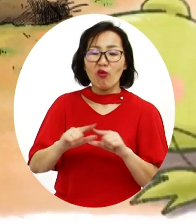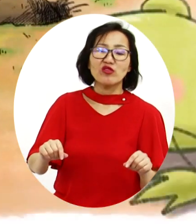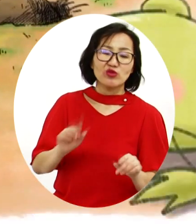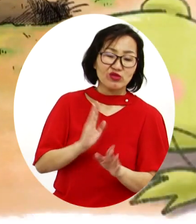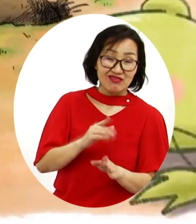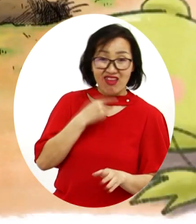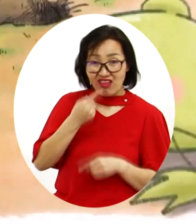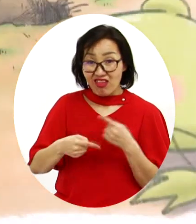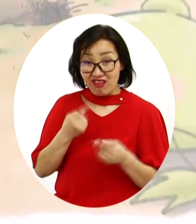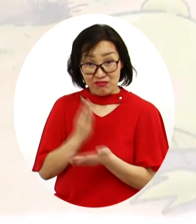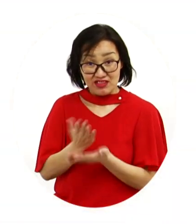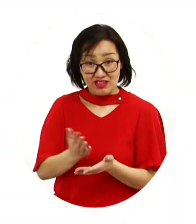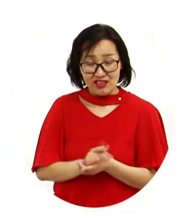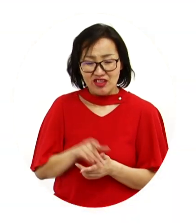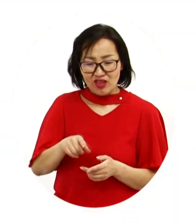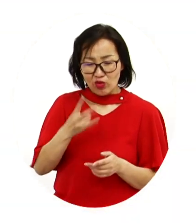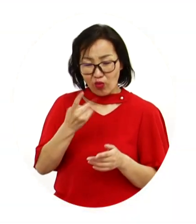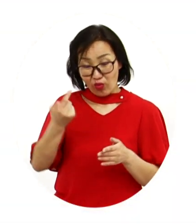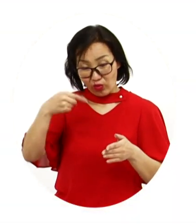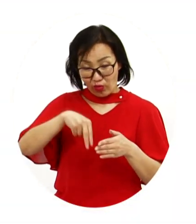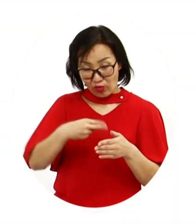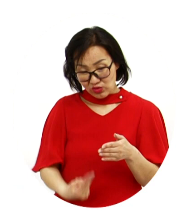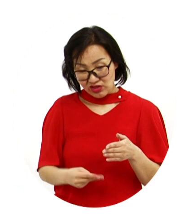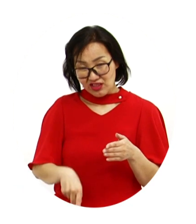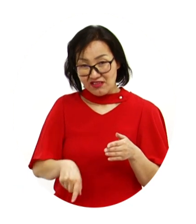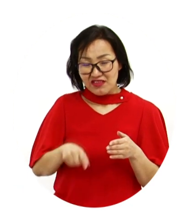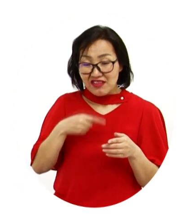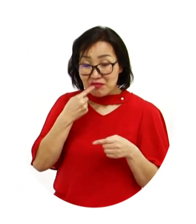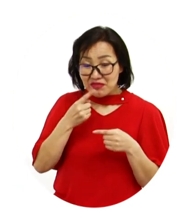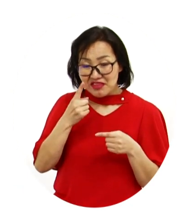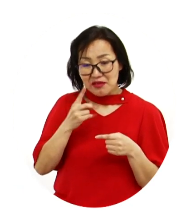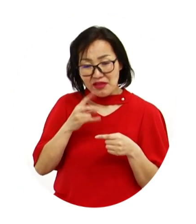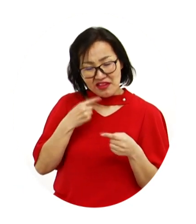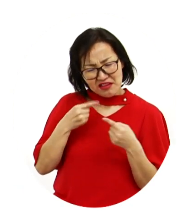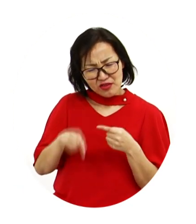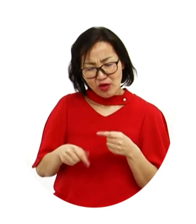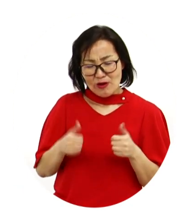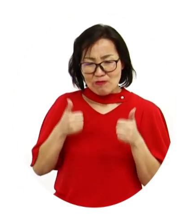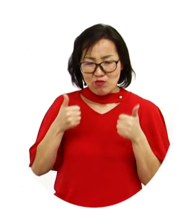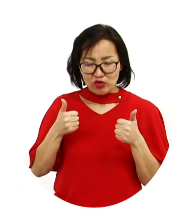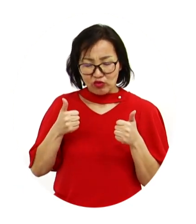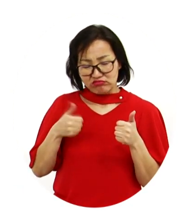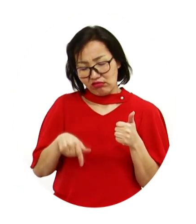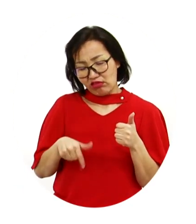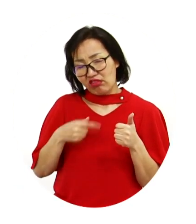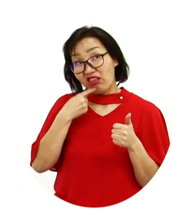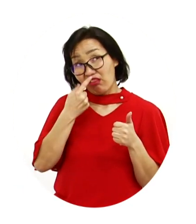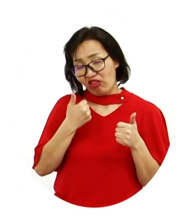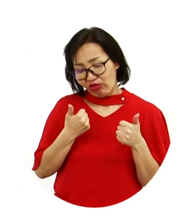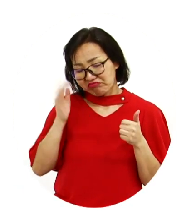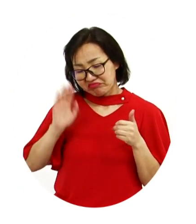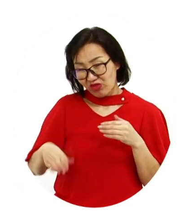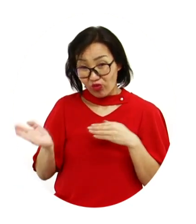үз гэсээр байсан юм. Эцэст нь нүхэн дунсан нэг мэлхий нь тэдний хэлж байгаад итгэж бууж өгөөд өхөж